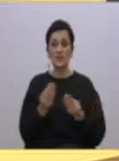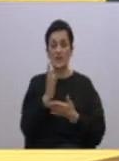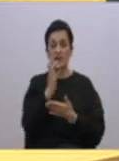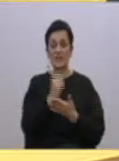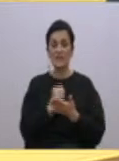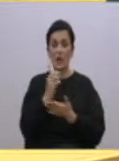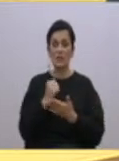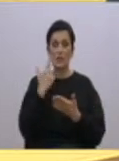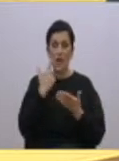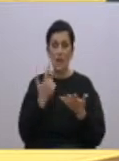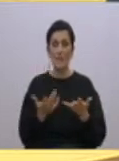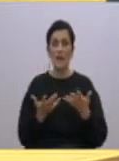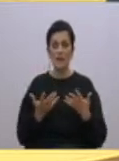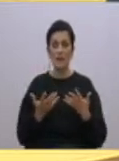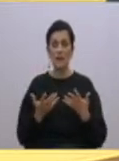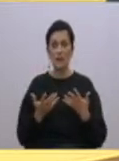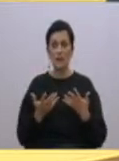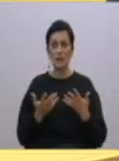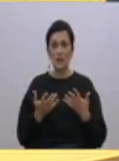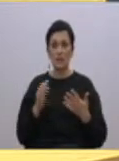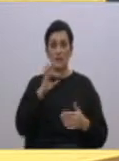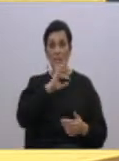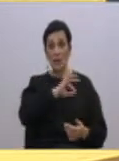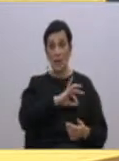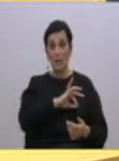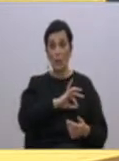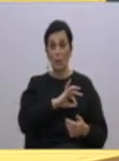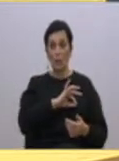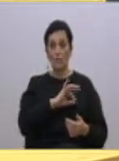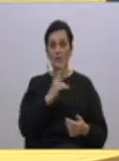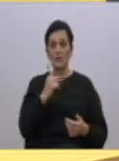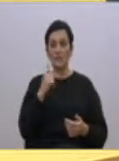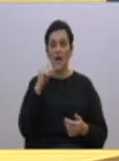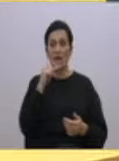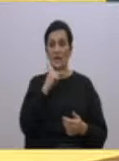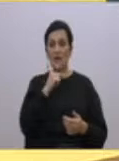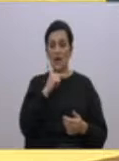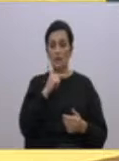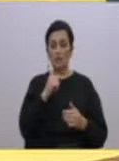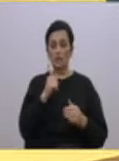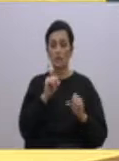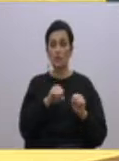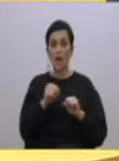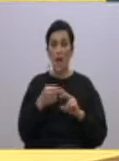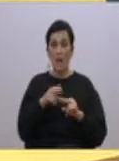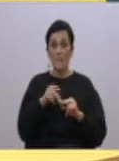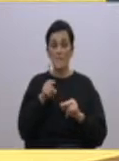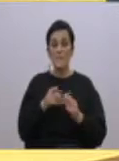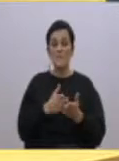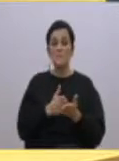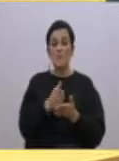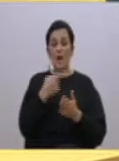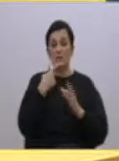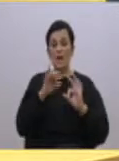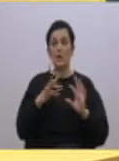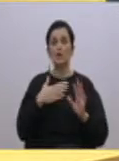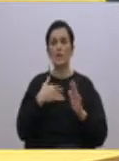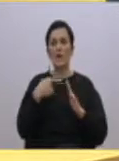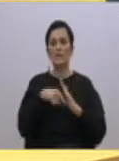რესურსების ეფექტიანად გამოყენების და დაზოგვის შესაძლებლობას. ამ მიმართულებით აღსანიშნავია ჩვენს მიერ